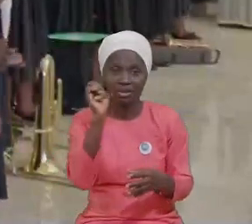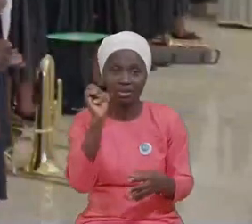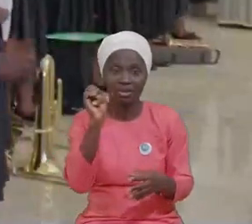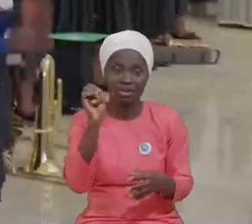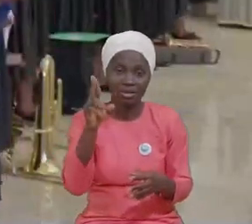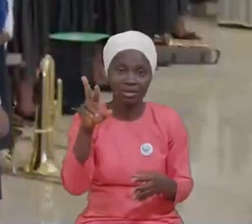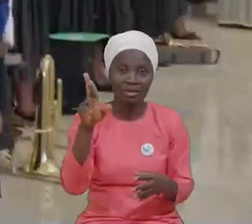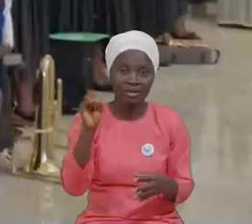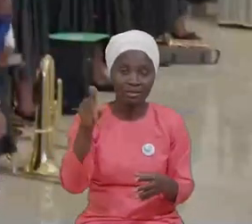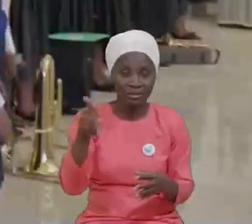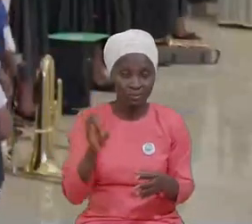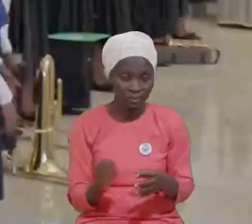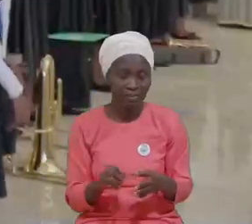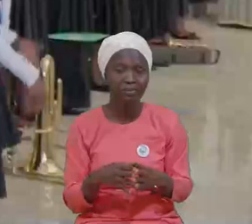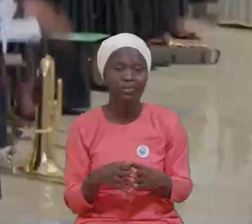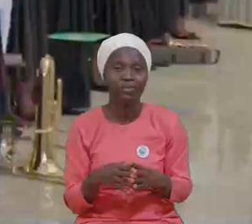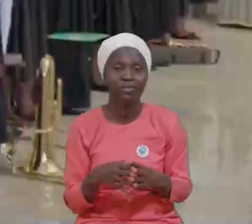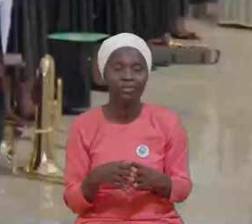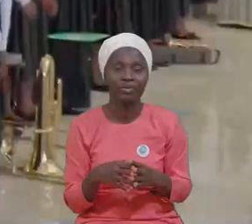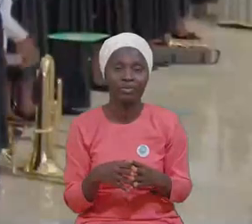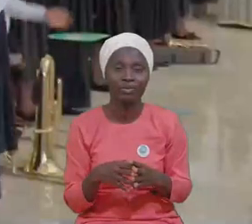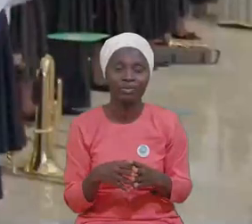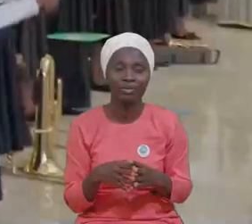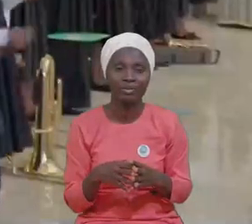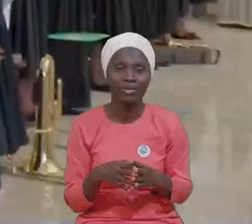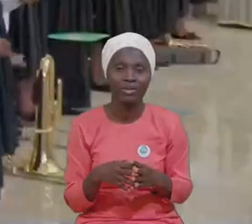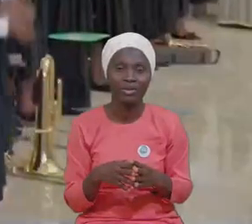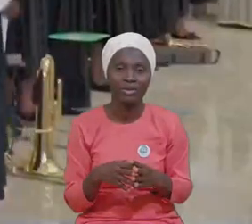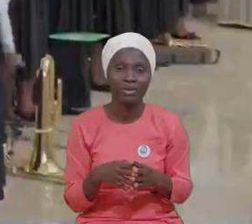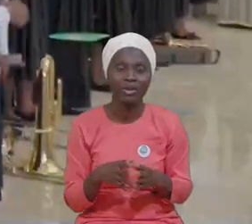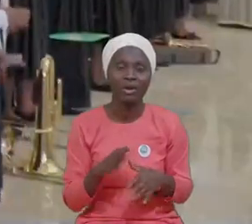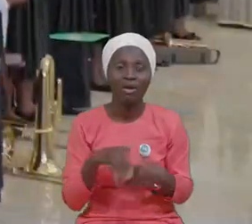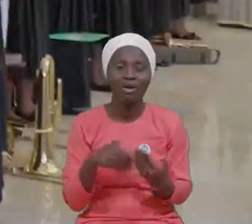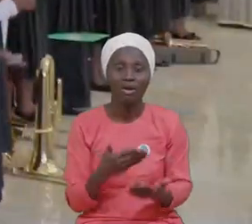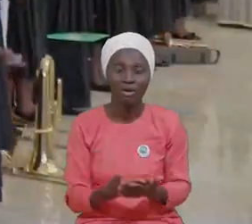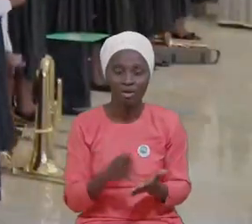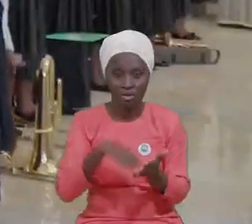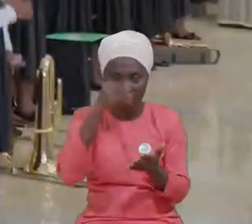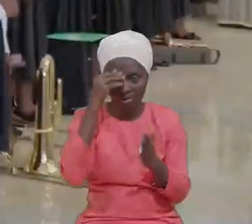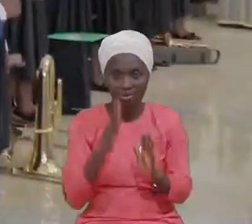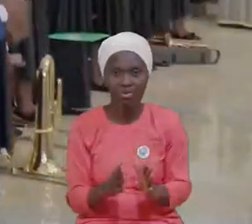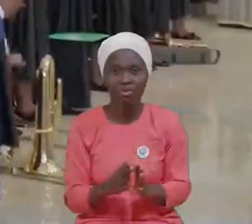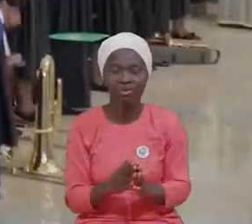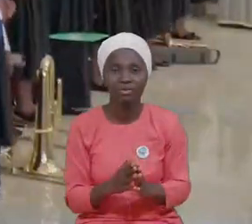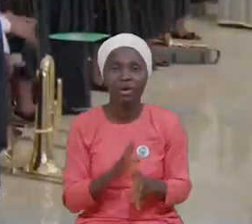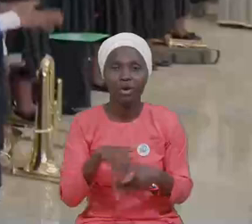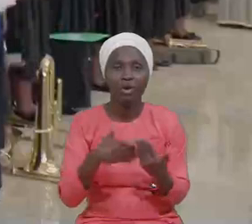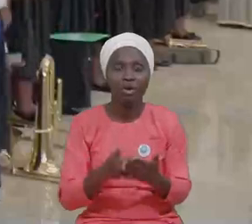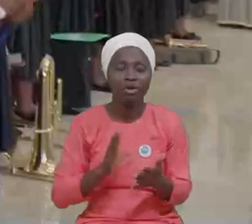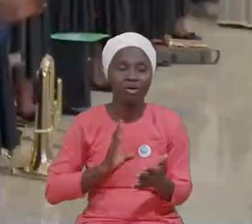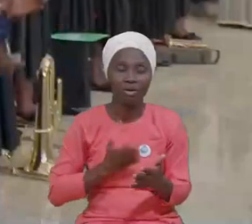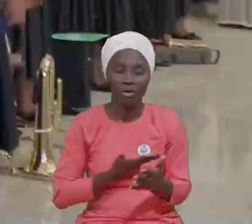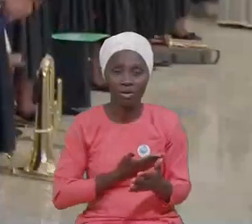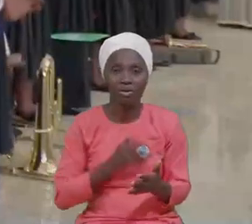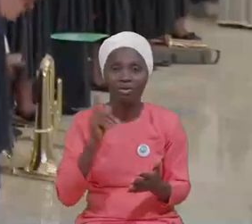Partout où les jeunes se trouvent, dans les communautés universitaires, au niveau des élèves, des